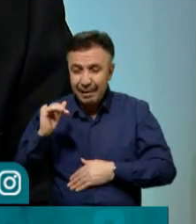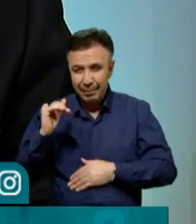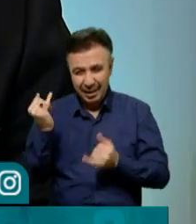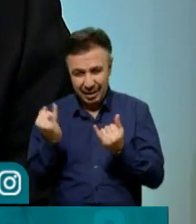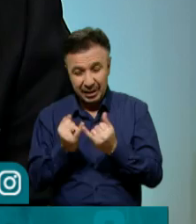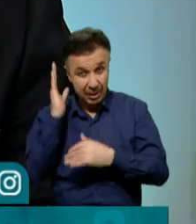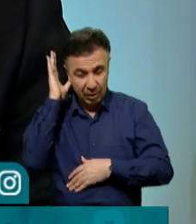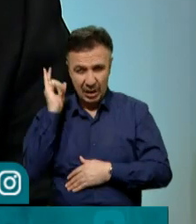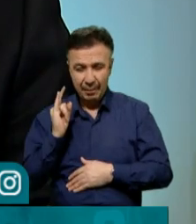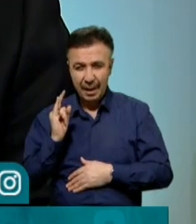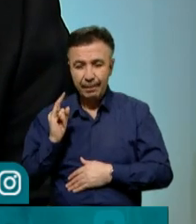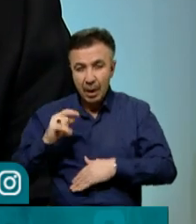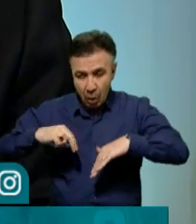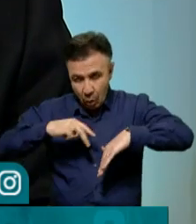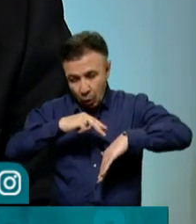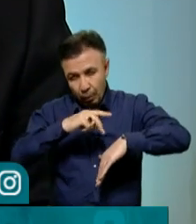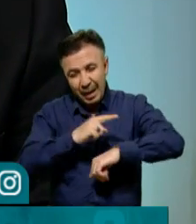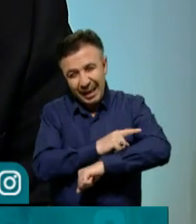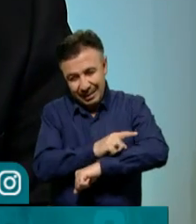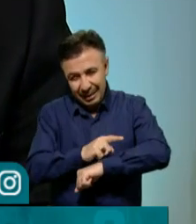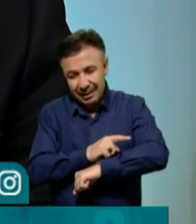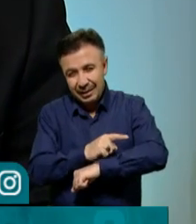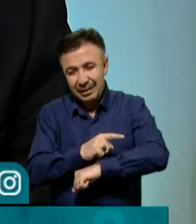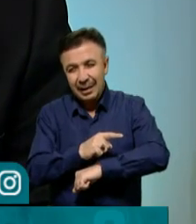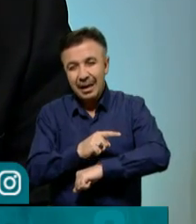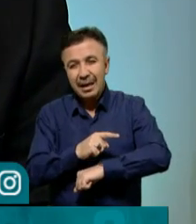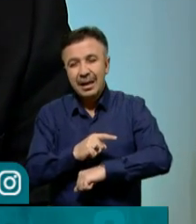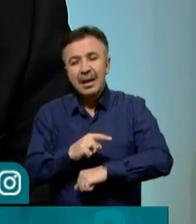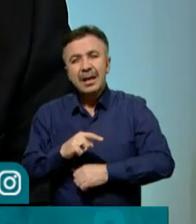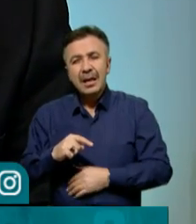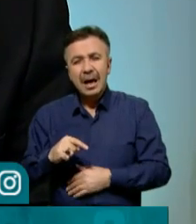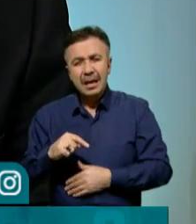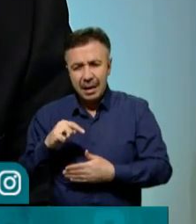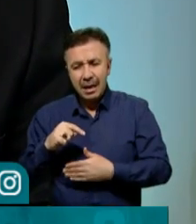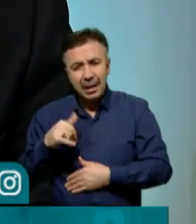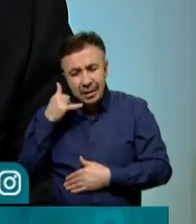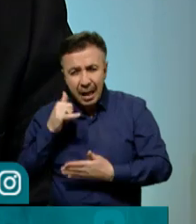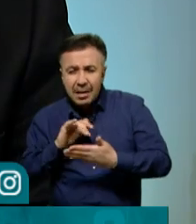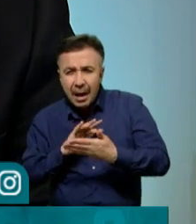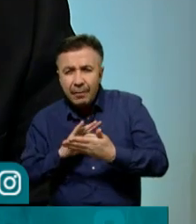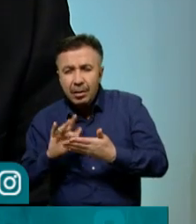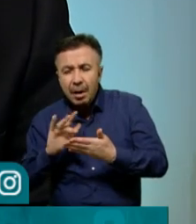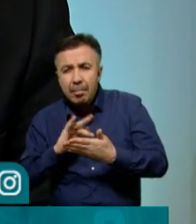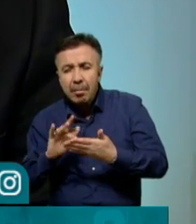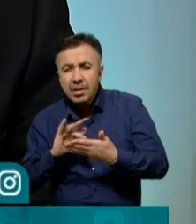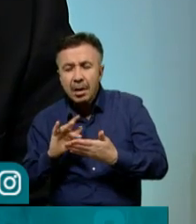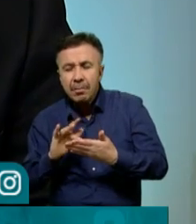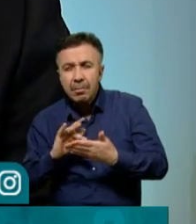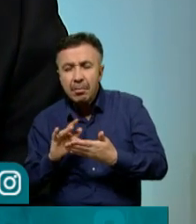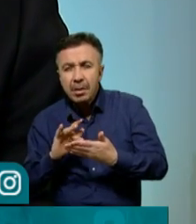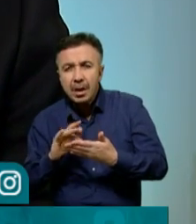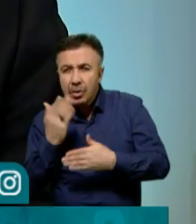esnasında telefonla veya efendim işte mesaj okuyorlar, bazıları açıp bir şeyler okuyorlar hutbe dinlemek yerine. Hutbeyi basite